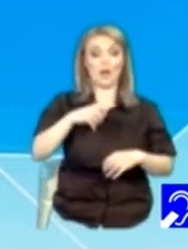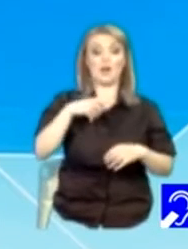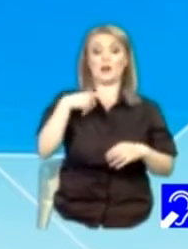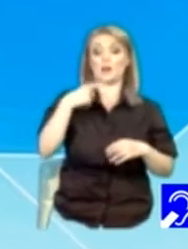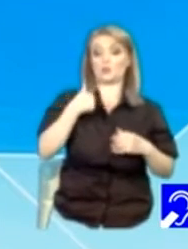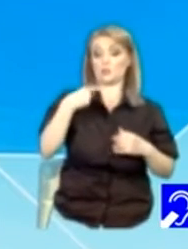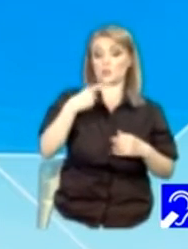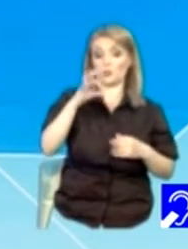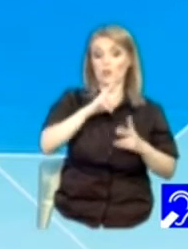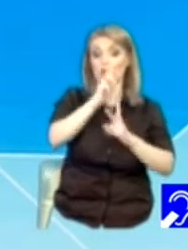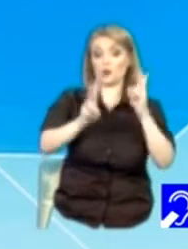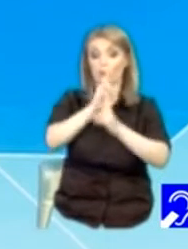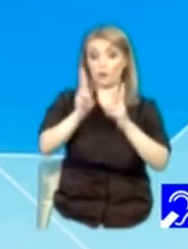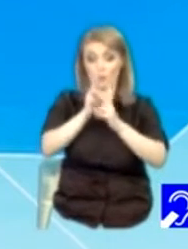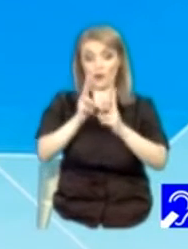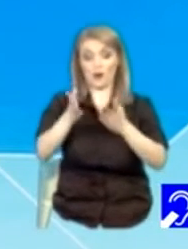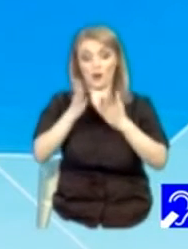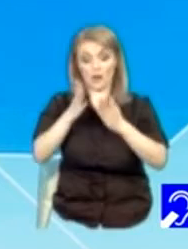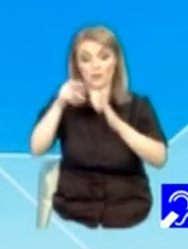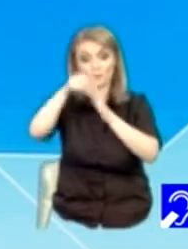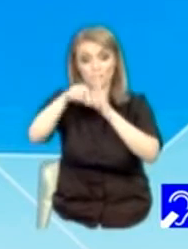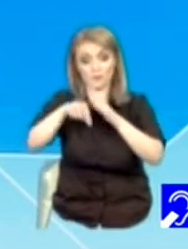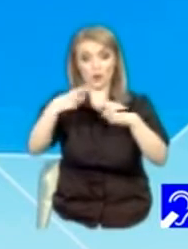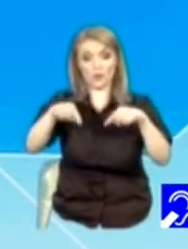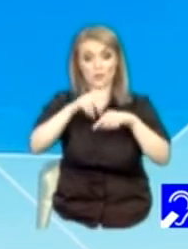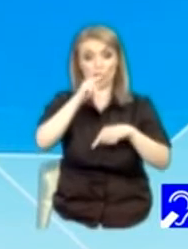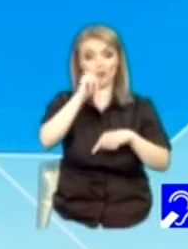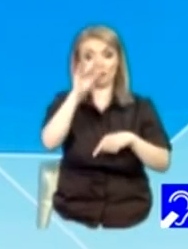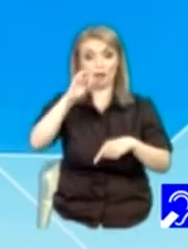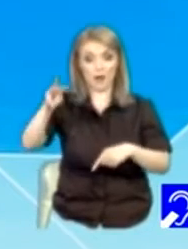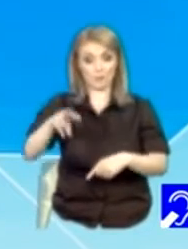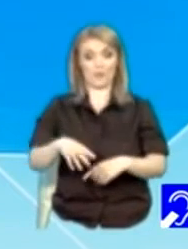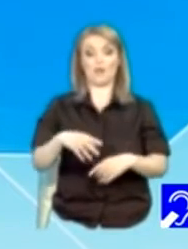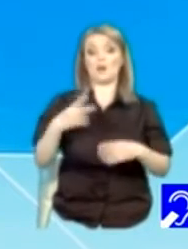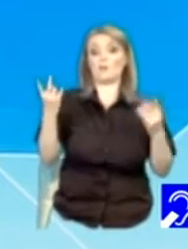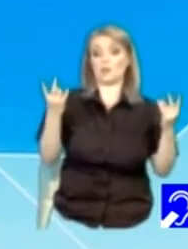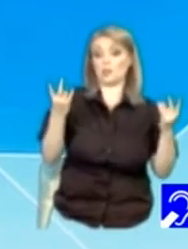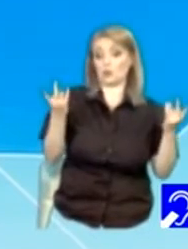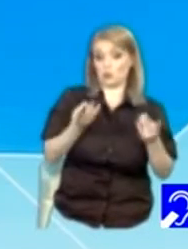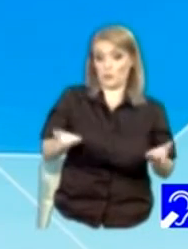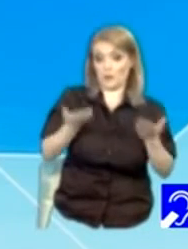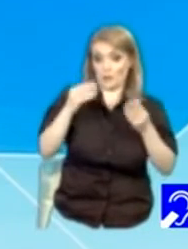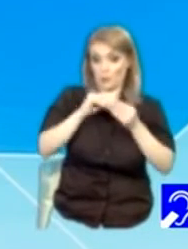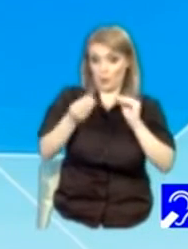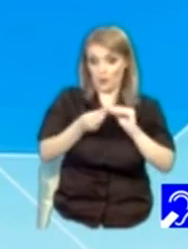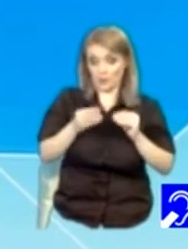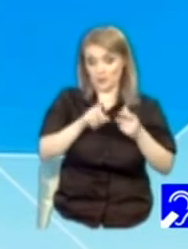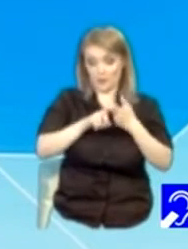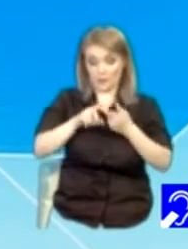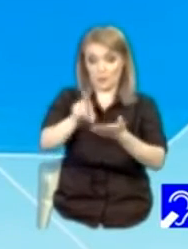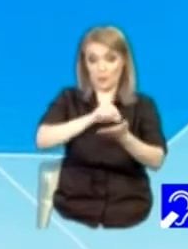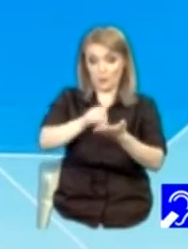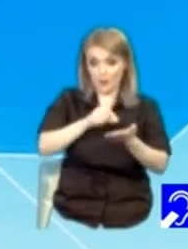reformă clară în cadrul CNAM-ului. Noi trebuie să vorbim și despre pensii, pentru că, spre regret, nu vom putea crește